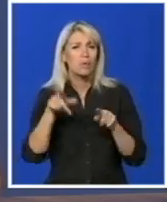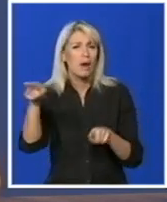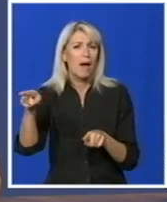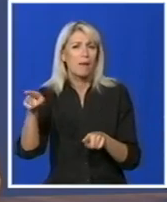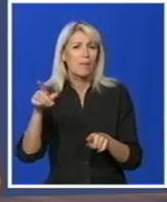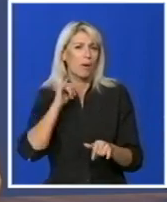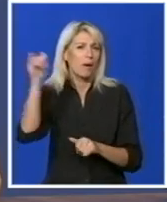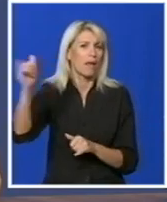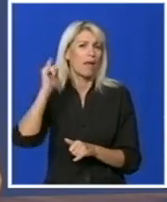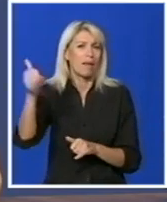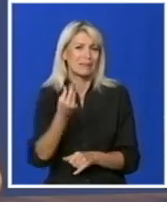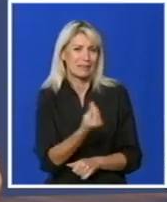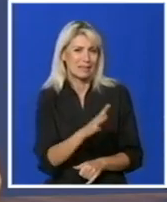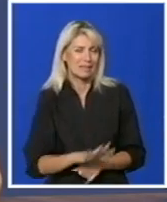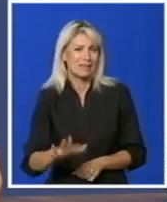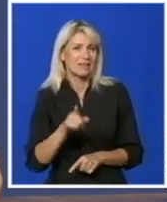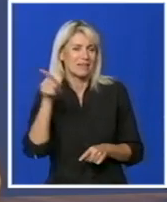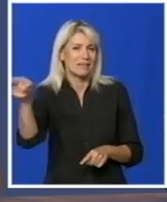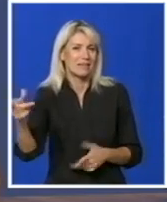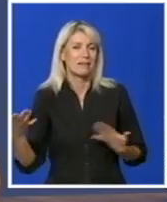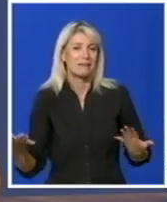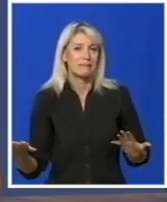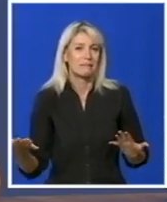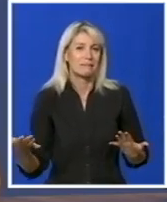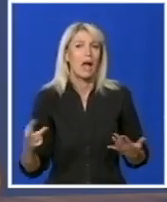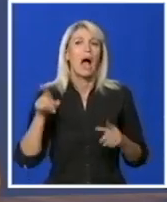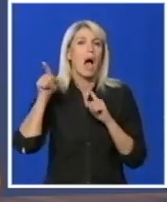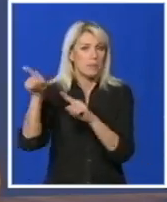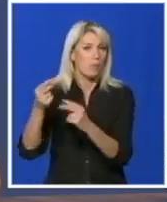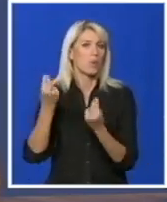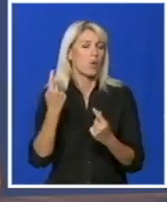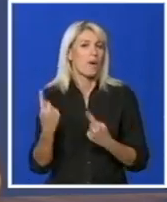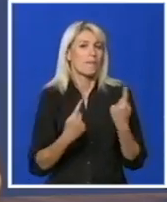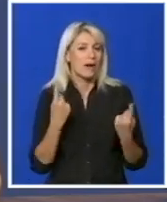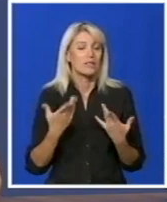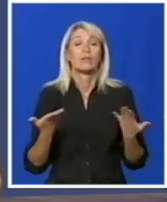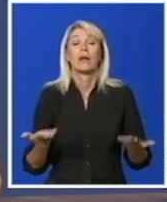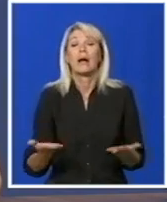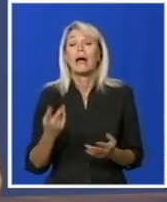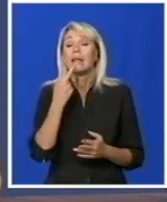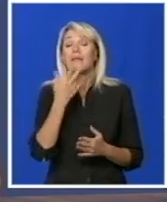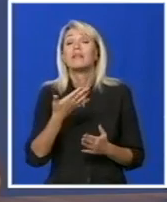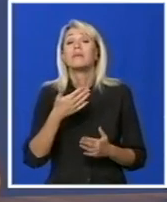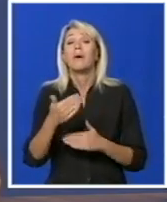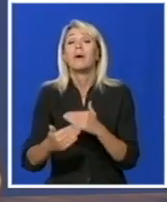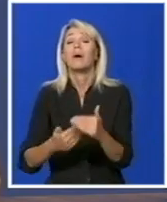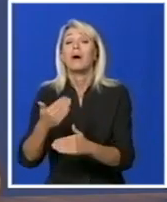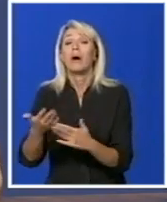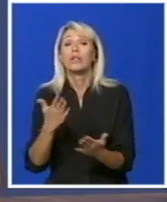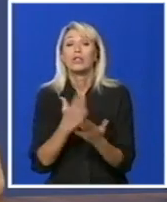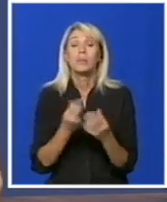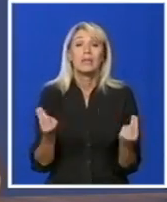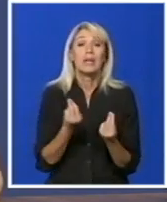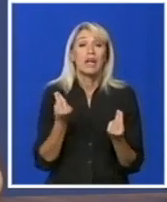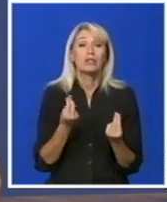kontrolom. Mislim da imamo uvid u to koliko će sada biti posljedica toga da li može doći